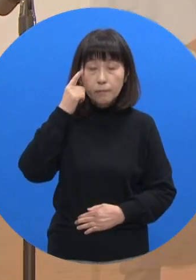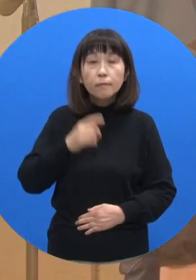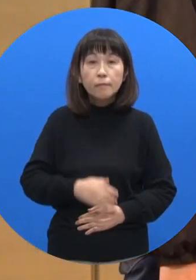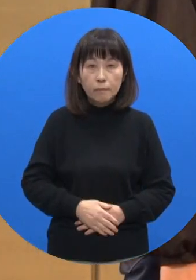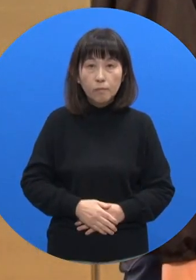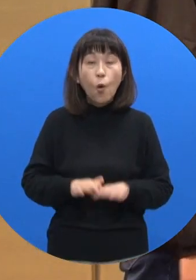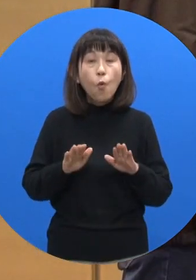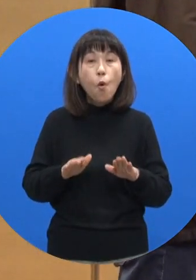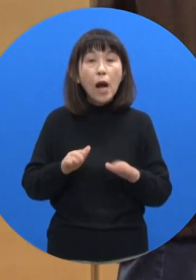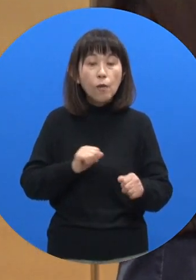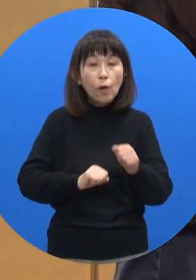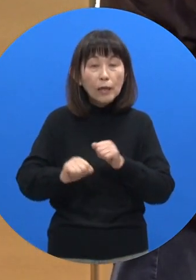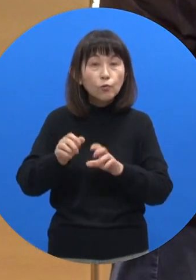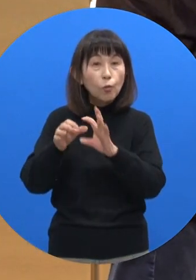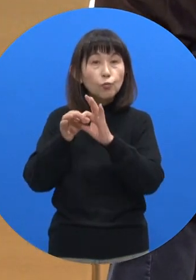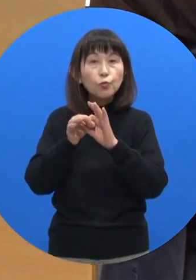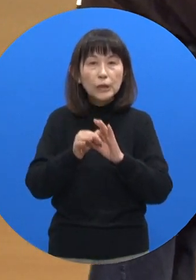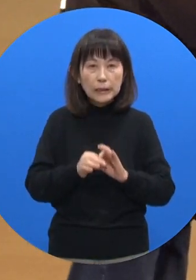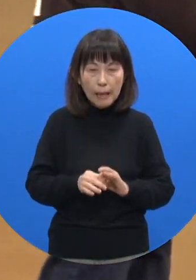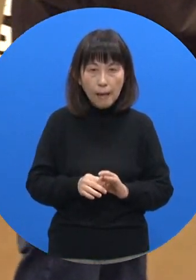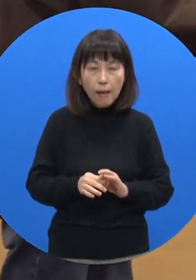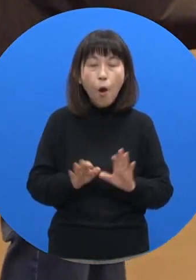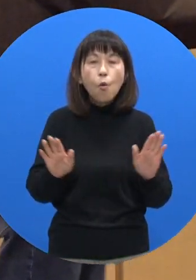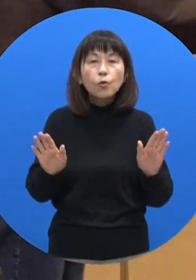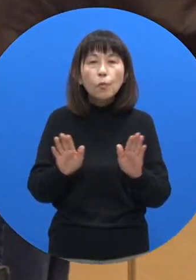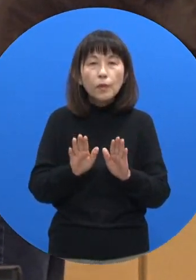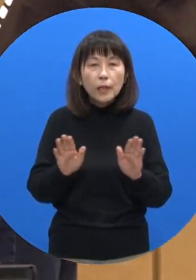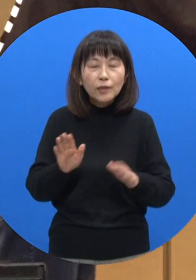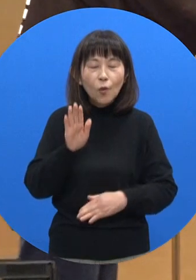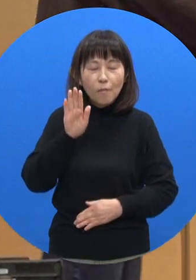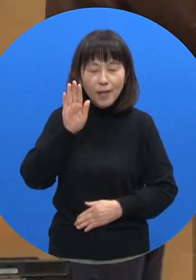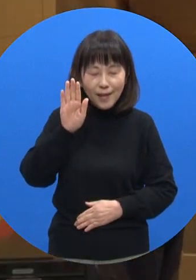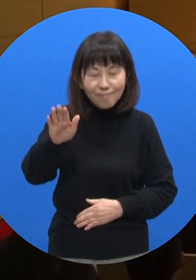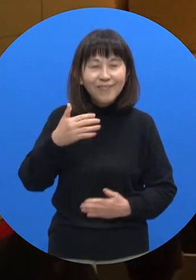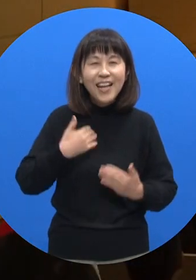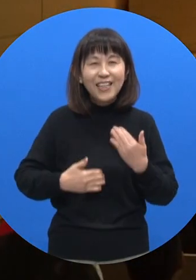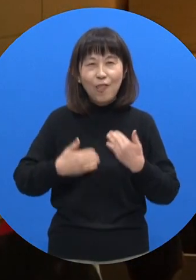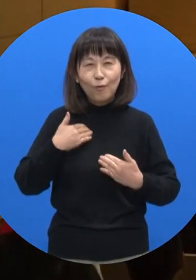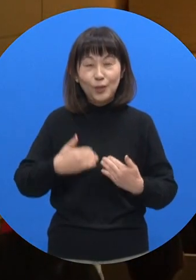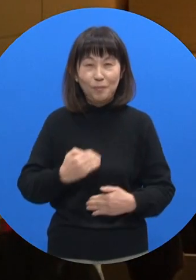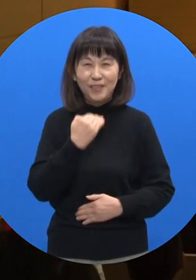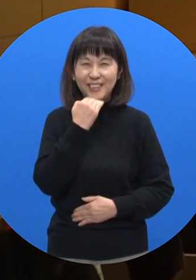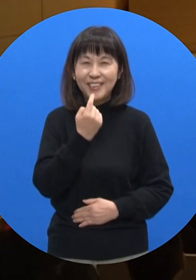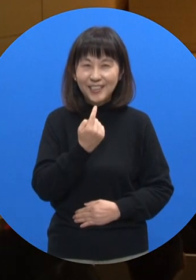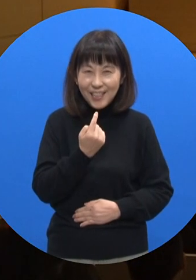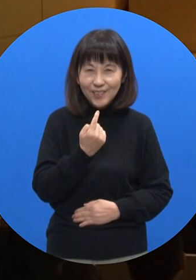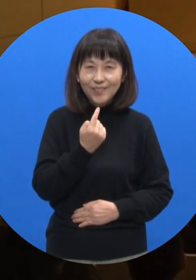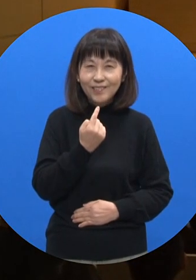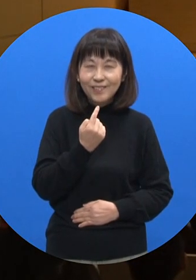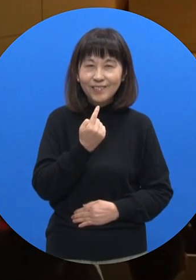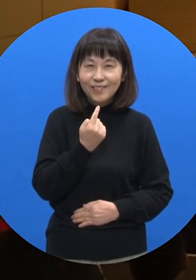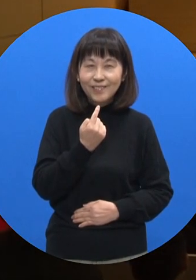ですね、今回の取り組みを通じて子どもたちがどんな未来を歩んでいくのか楽しみですね。